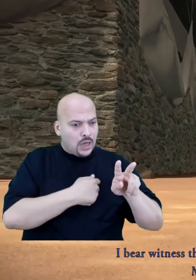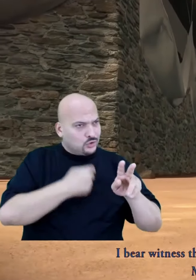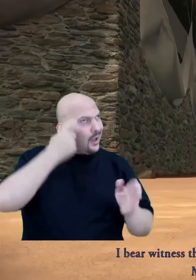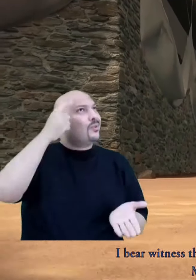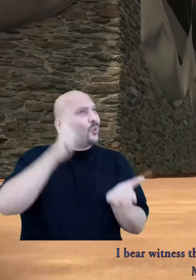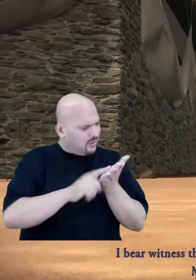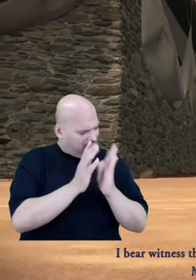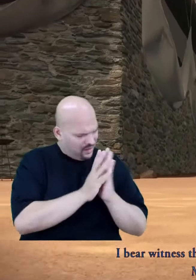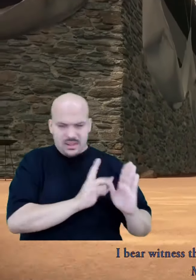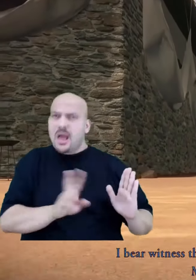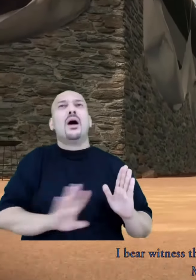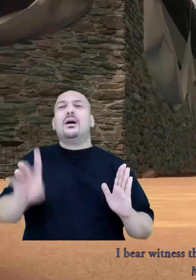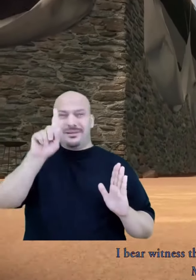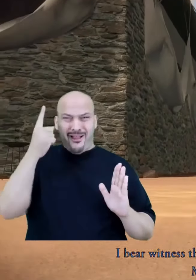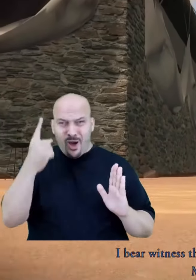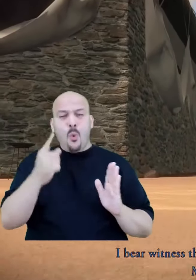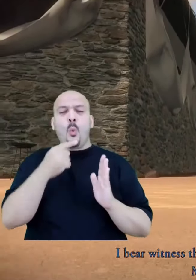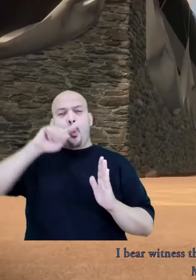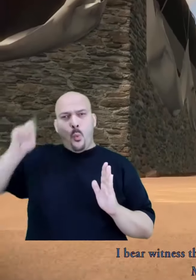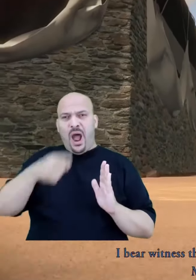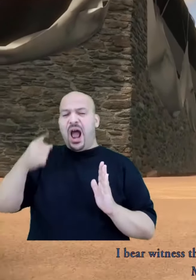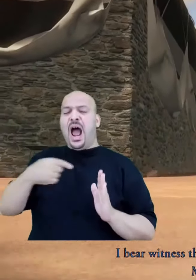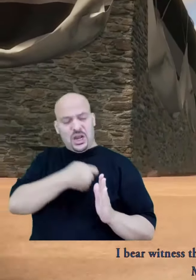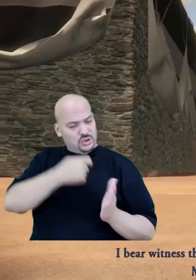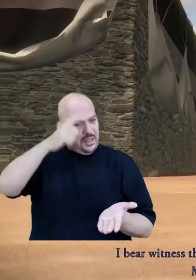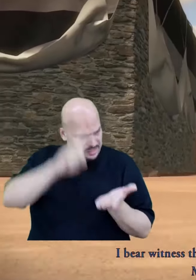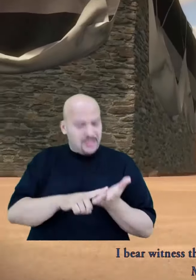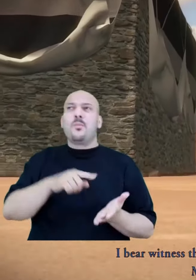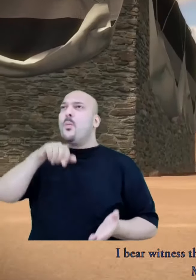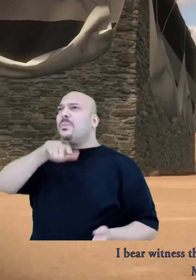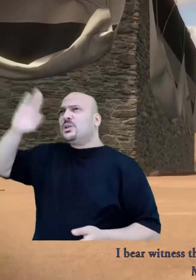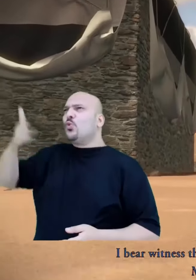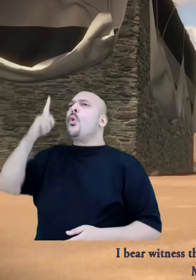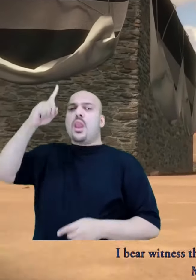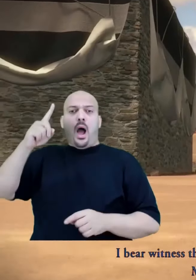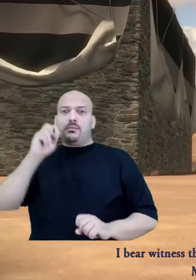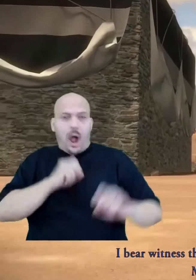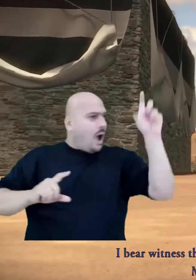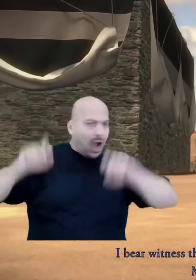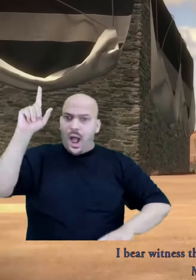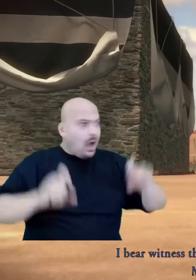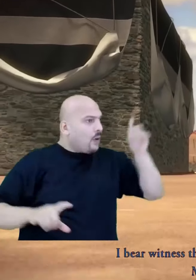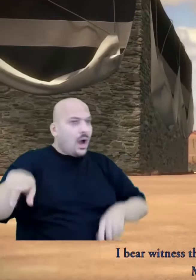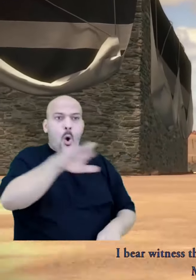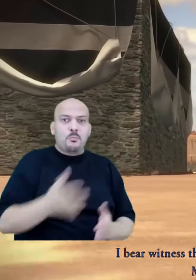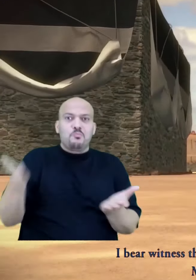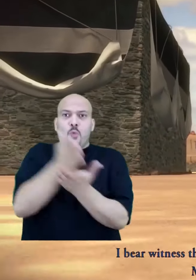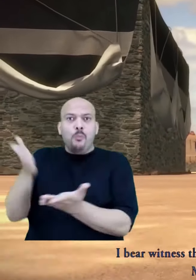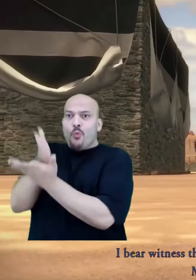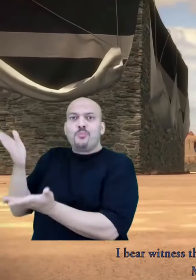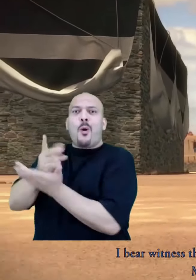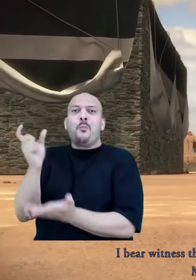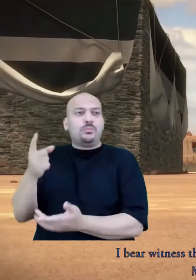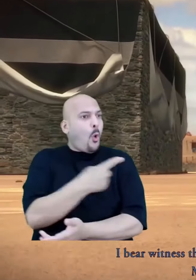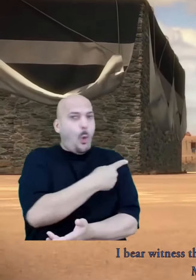إلا الله وأشهد أن محمد رسول الله. أشهد أن لا إله إلا